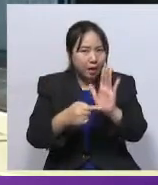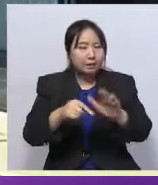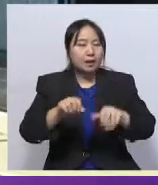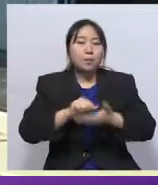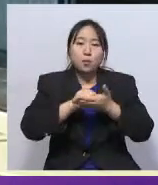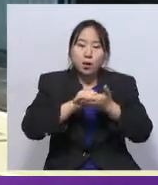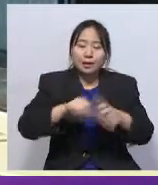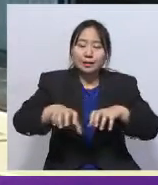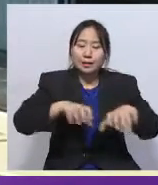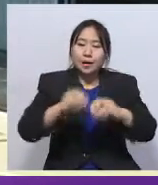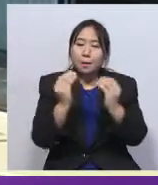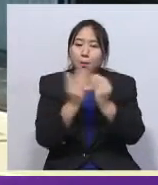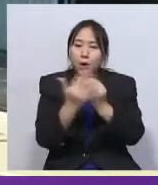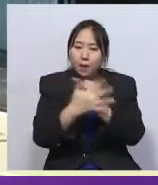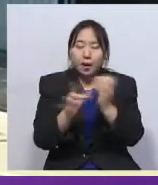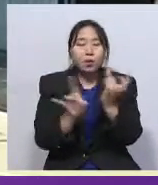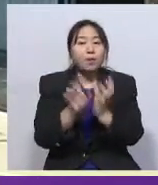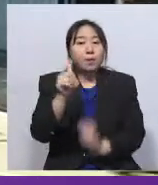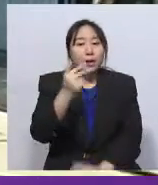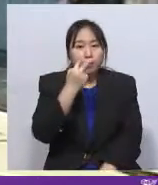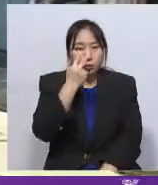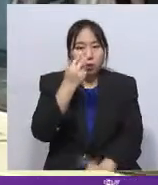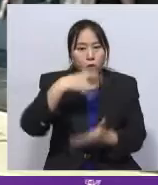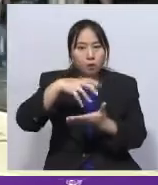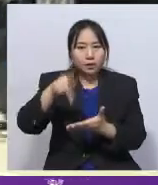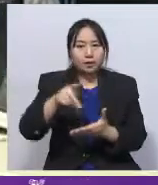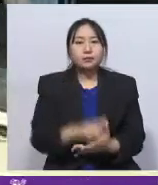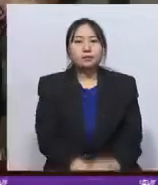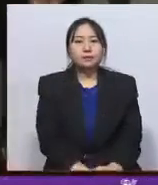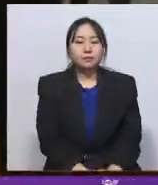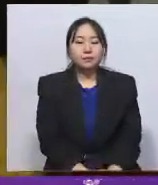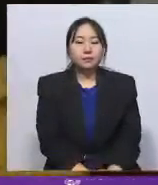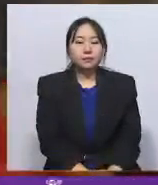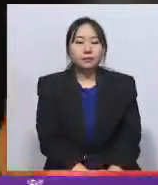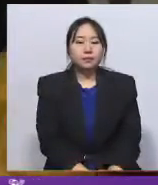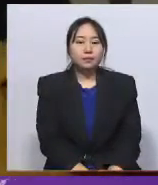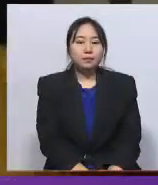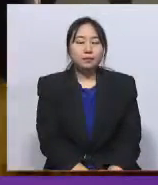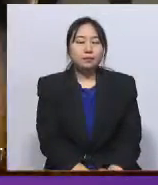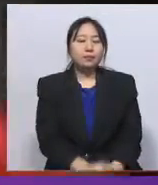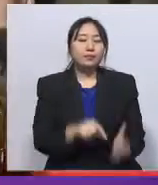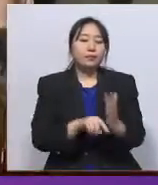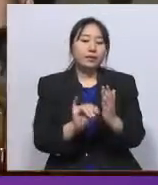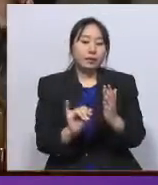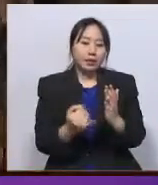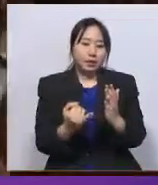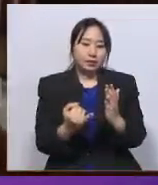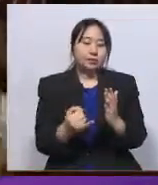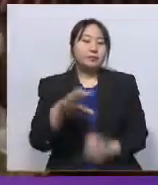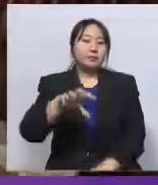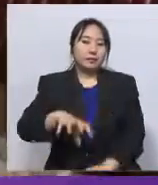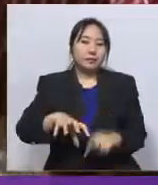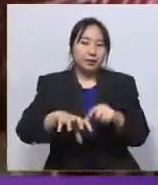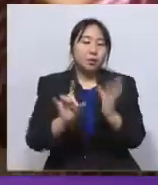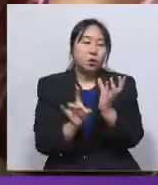ริการจัดการผลไม้อย่างมีประสิทธิภาพไปติดตามได้จากรายงานค่ะ จังหวัดจันทบุรีเป็นพื้นที่ที่มี